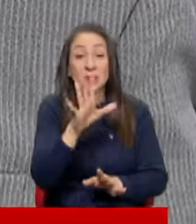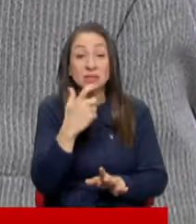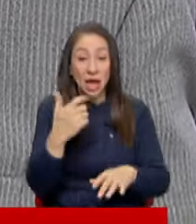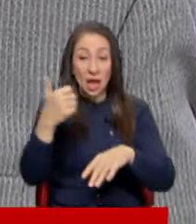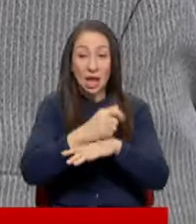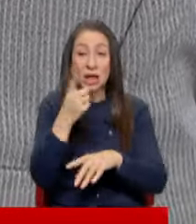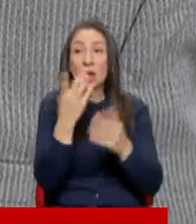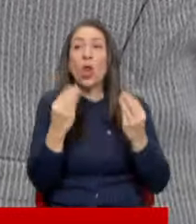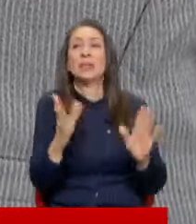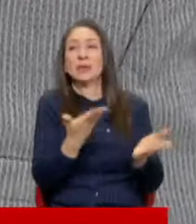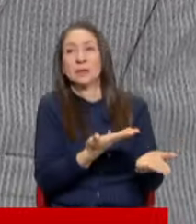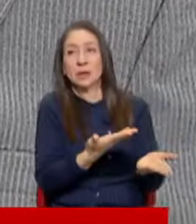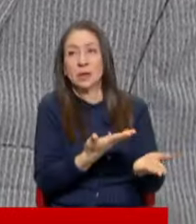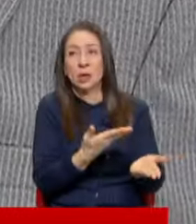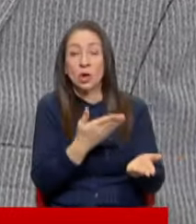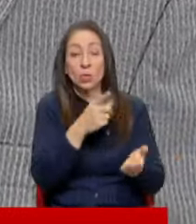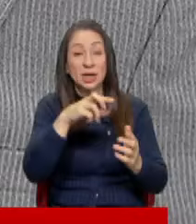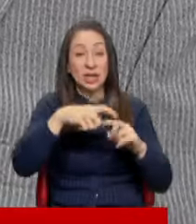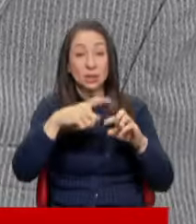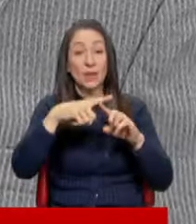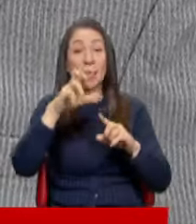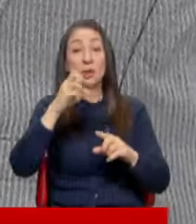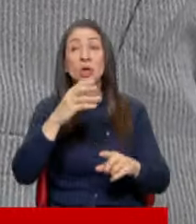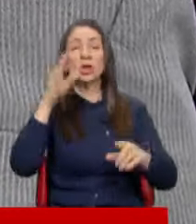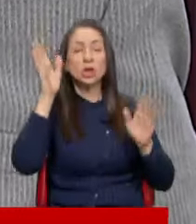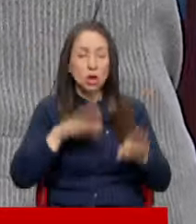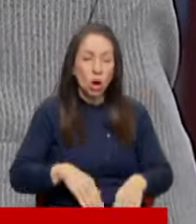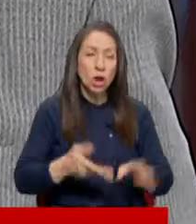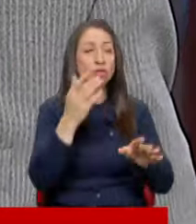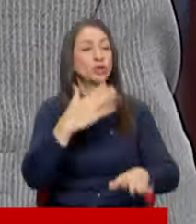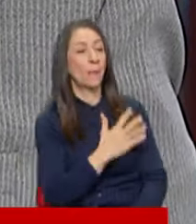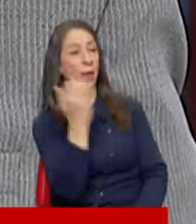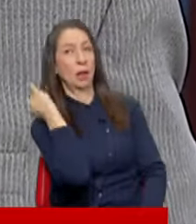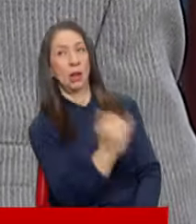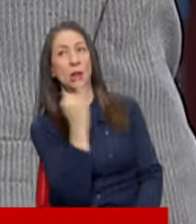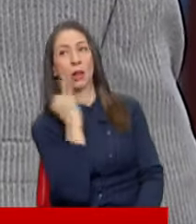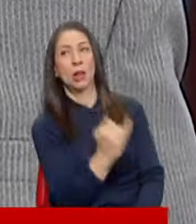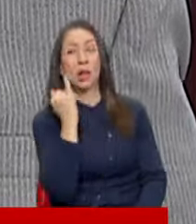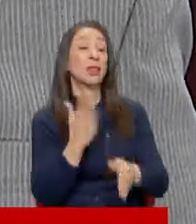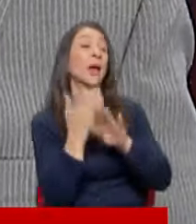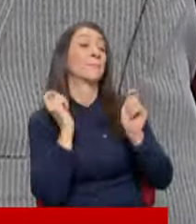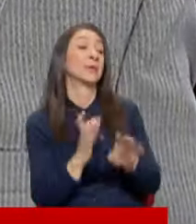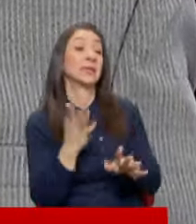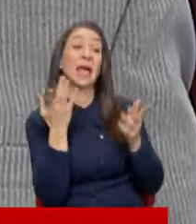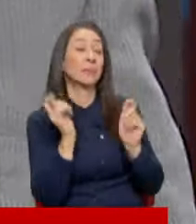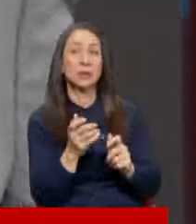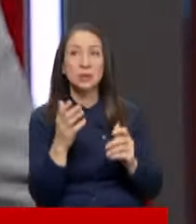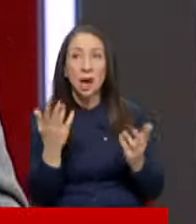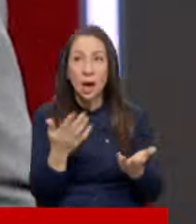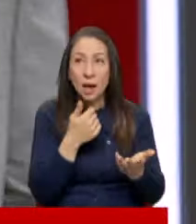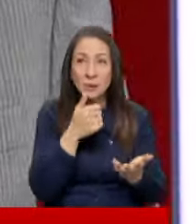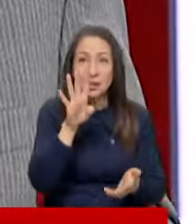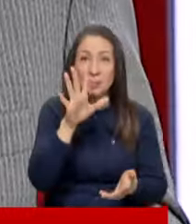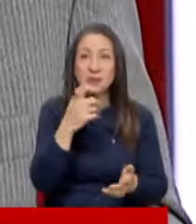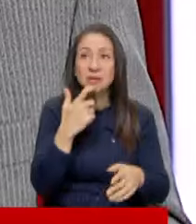yıldır iktidar olmadı bu Recep Tayyip Erdoğan yatıyor kalkıyor Cumhuriyet Halk Partisi'ne niye yapmadın niye etmedin ya adamlar